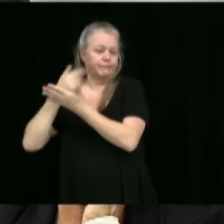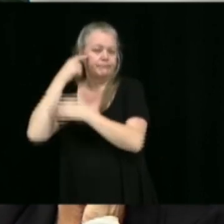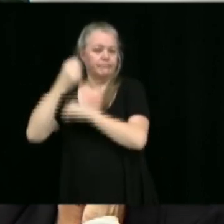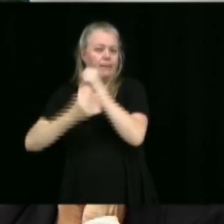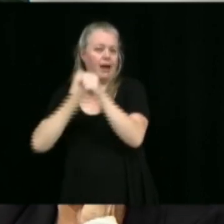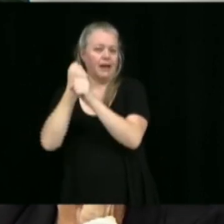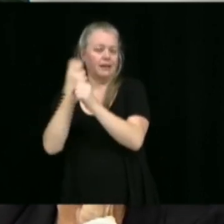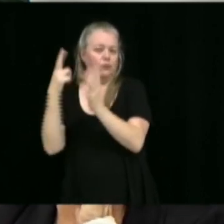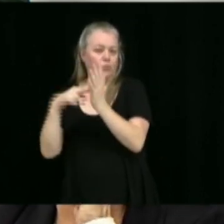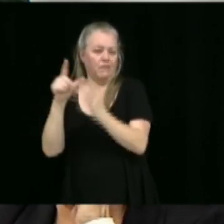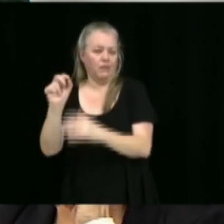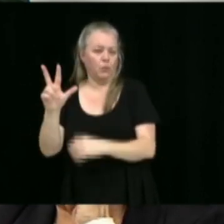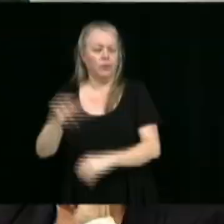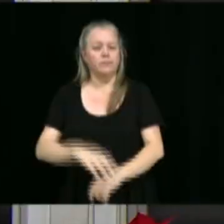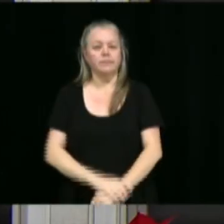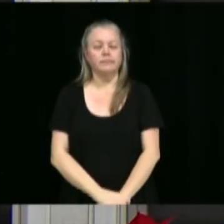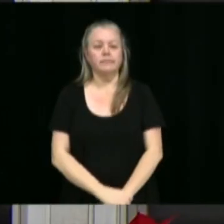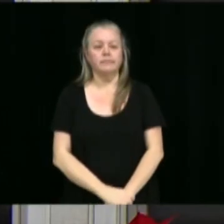2023.